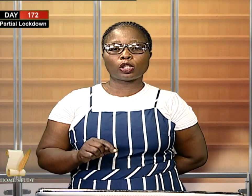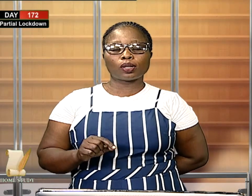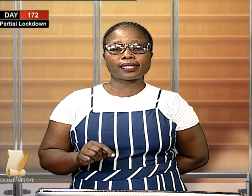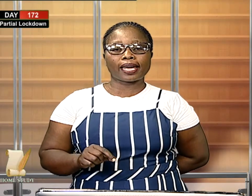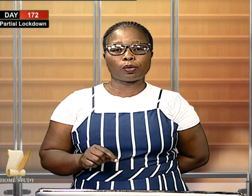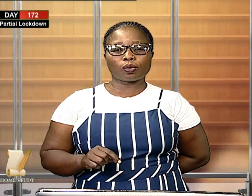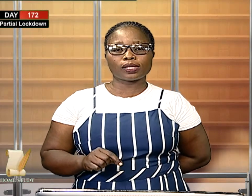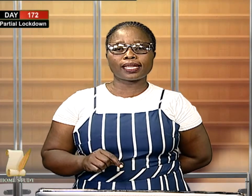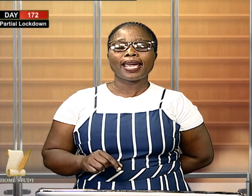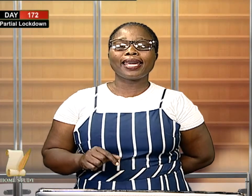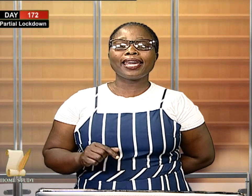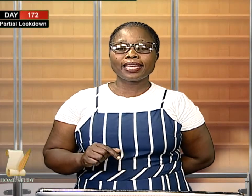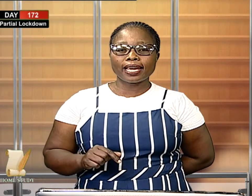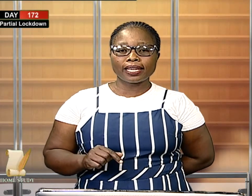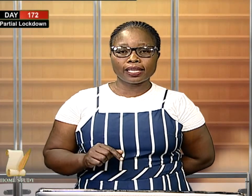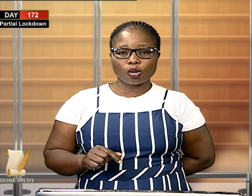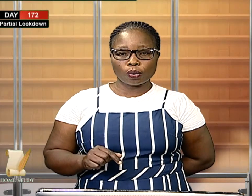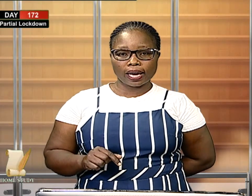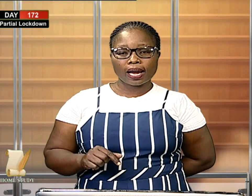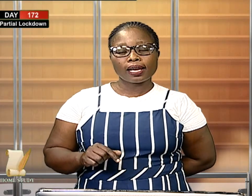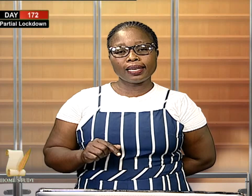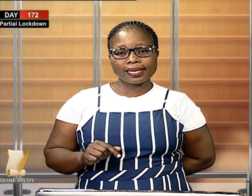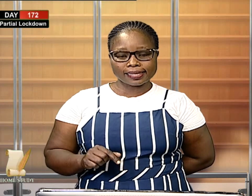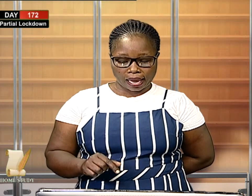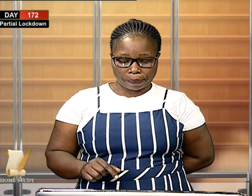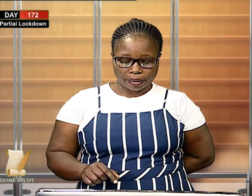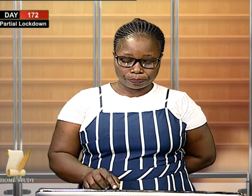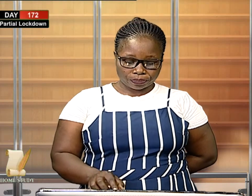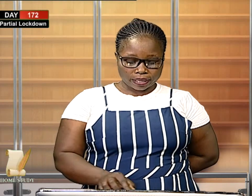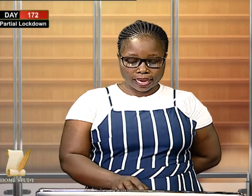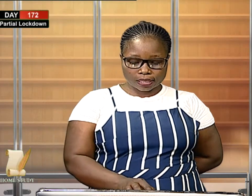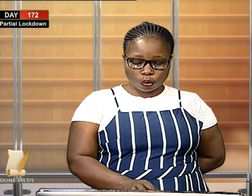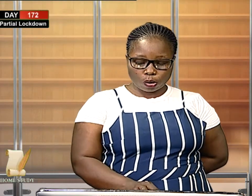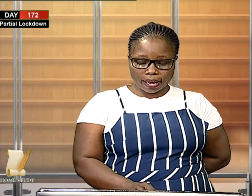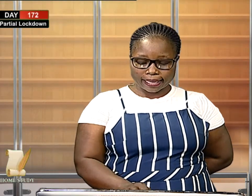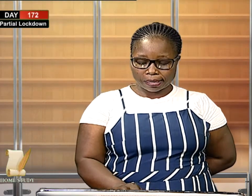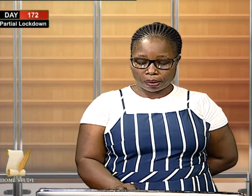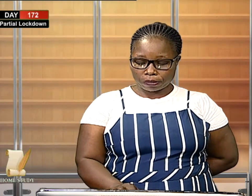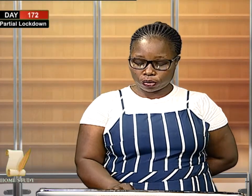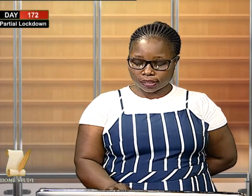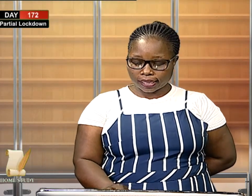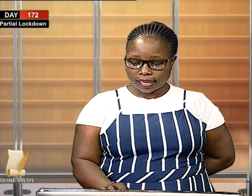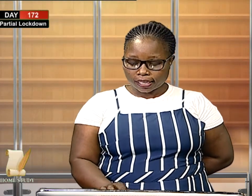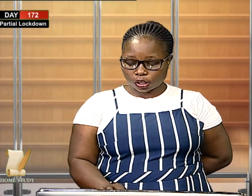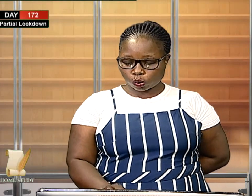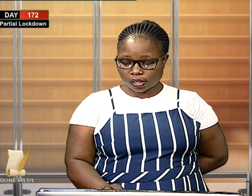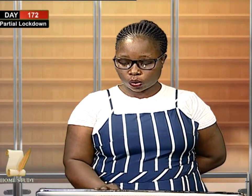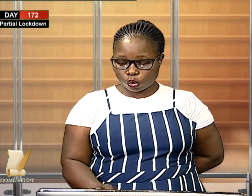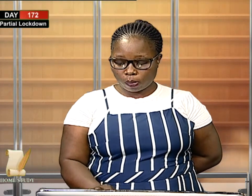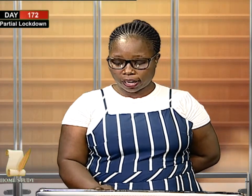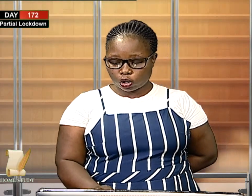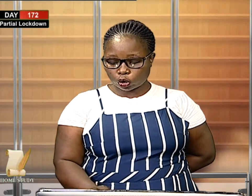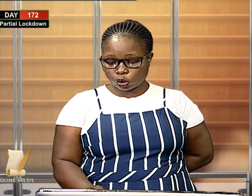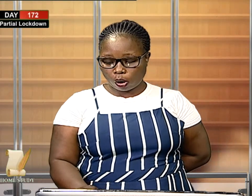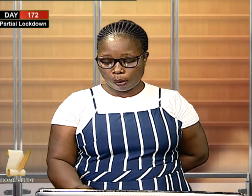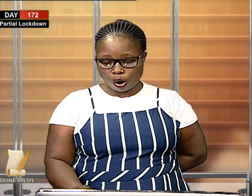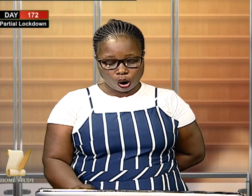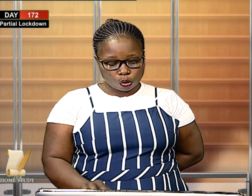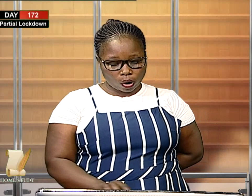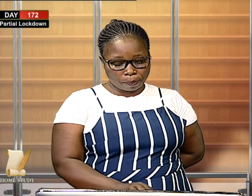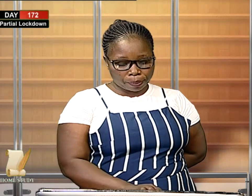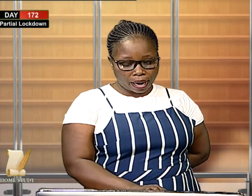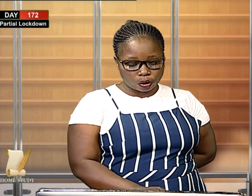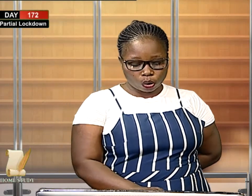sibuke sihlolisane kwekuthi iyini yona lendzaba nasikhuluma ngendzaba mfundzi sisuke sikhuluma